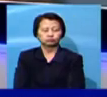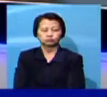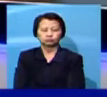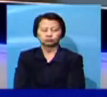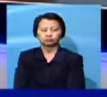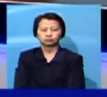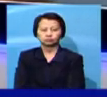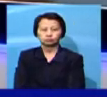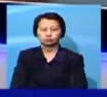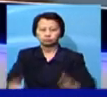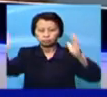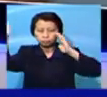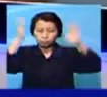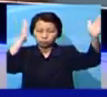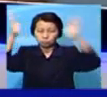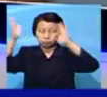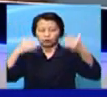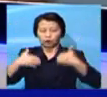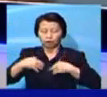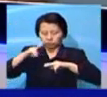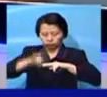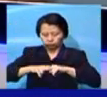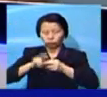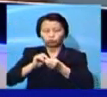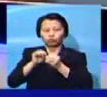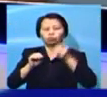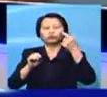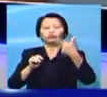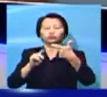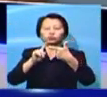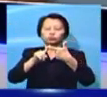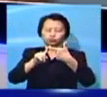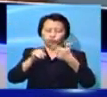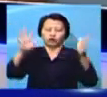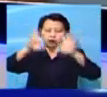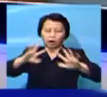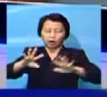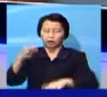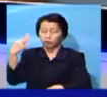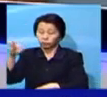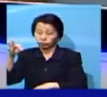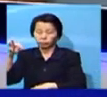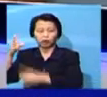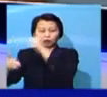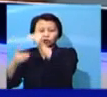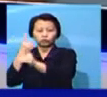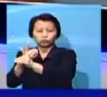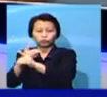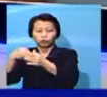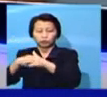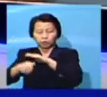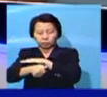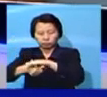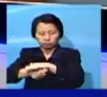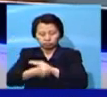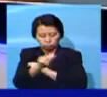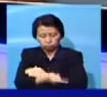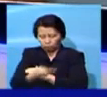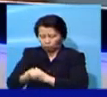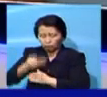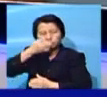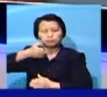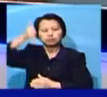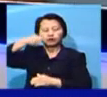lalu Malaysia berada di kedudukan kedua di ASEAN dan ke-19 di dunia dari segi perlindungan harta intelek